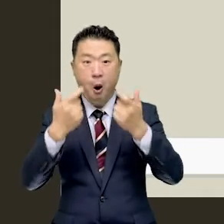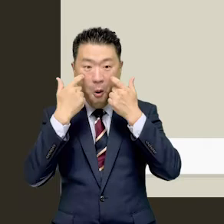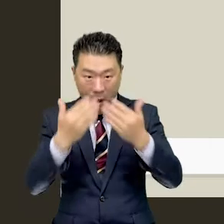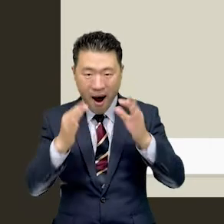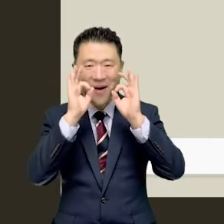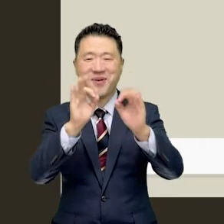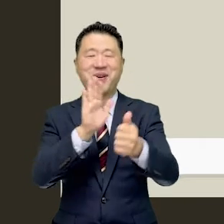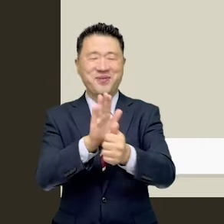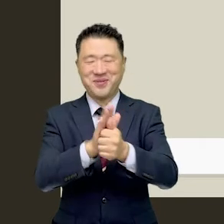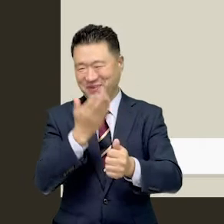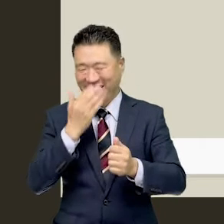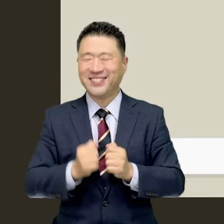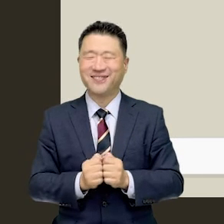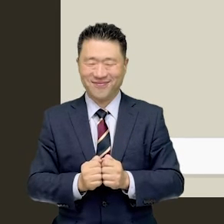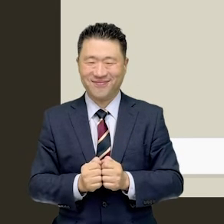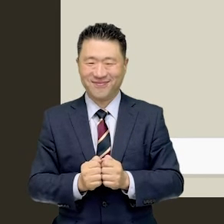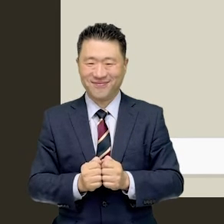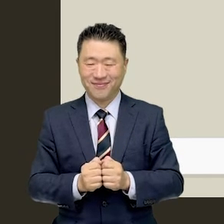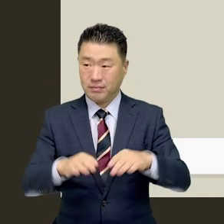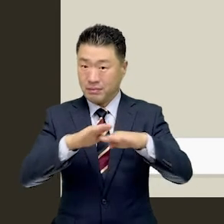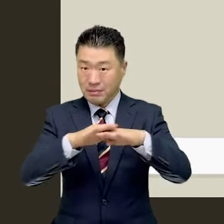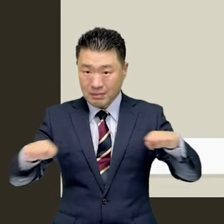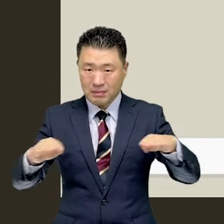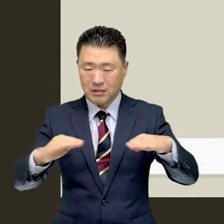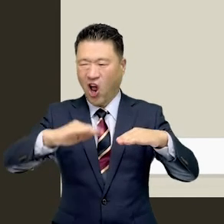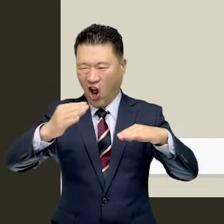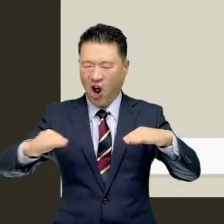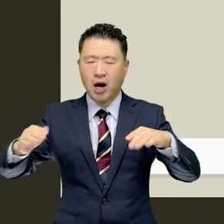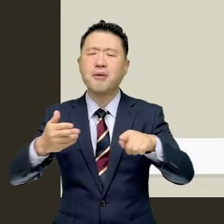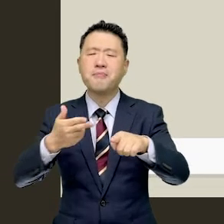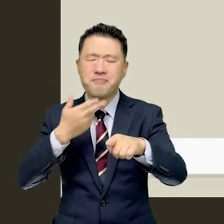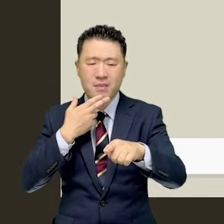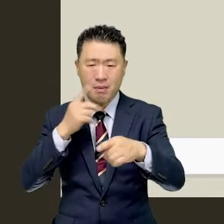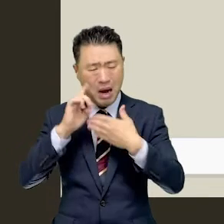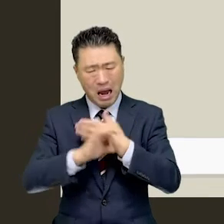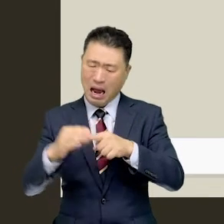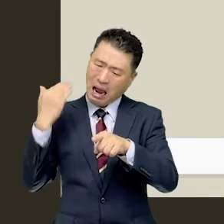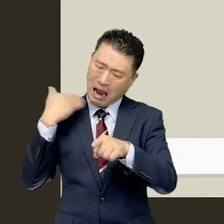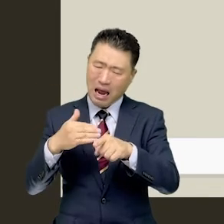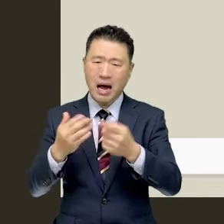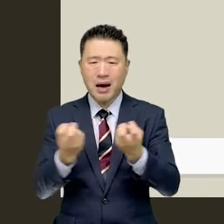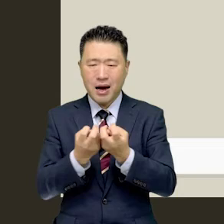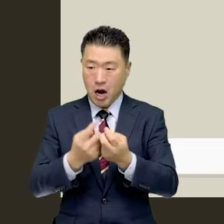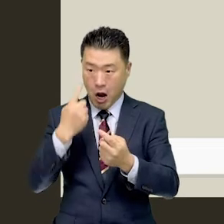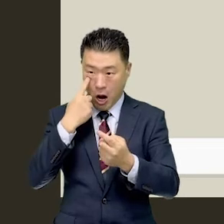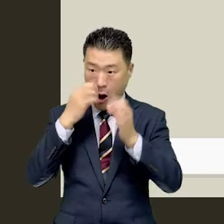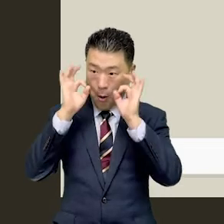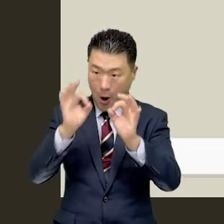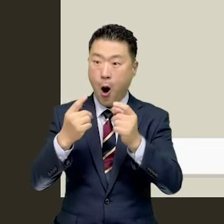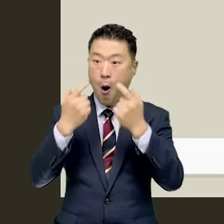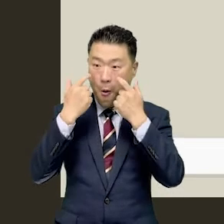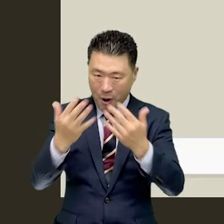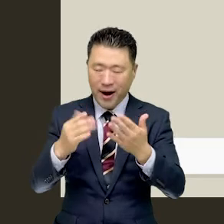있습니다. 바닥은 턱이 없게 하며 없앨 수 없는 경우 눈에 띄도록 표시합니다.